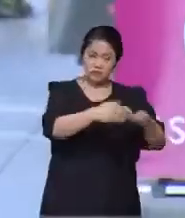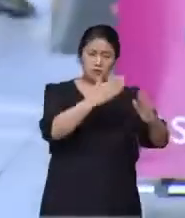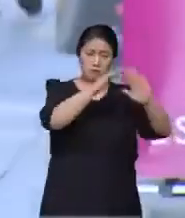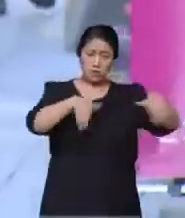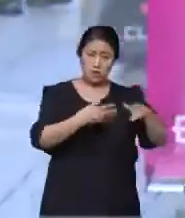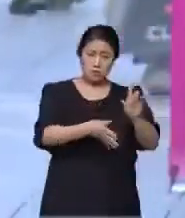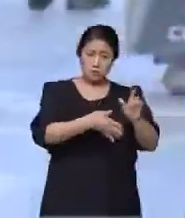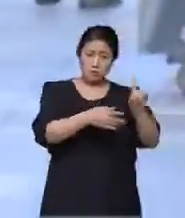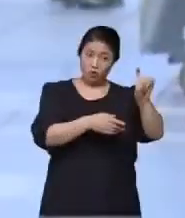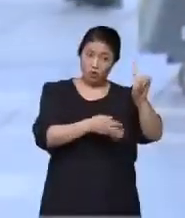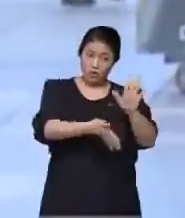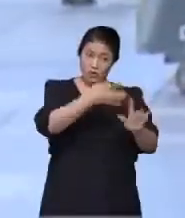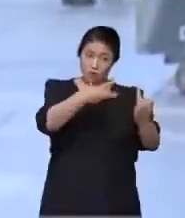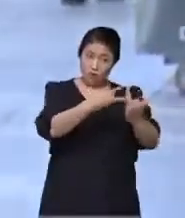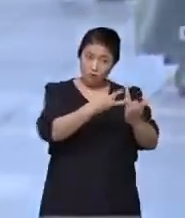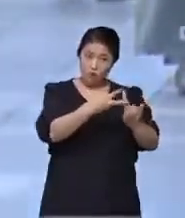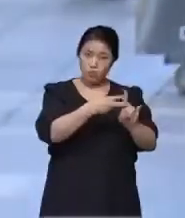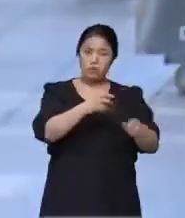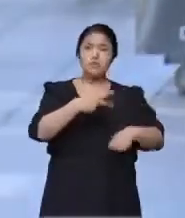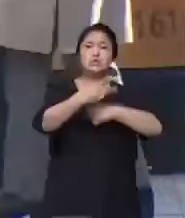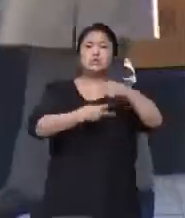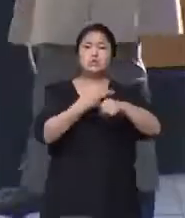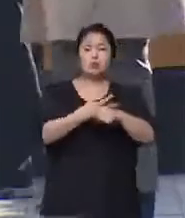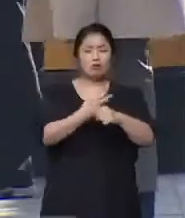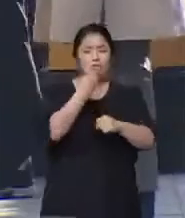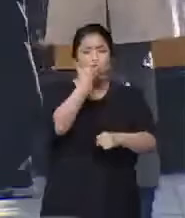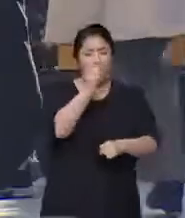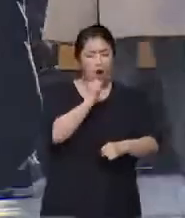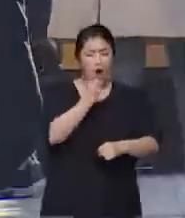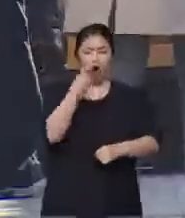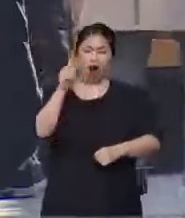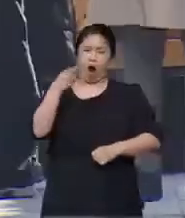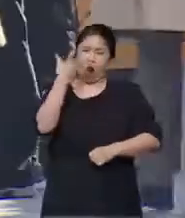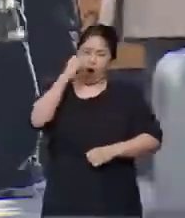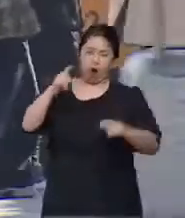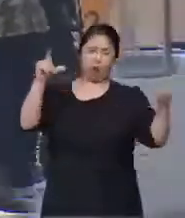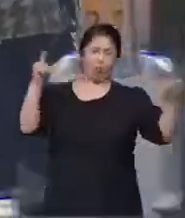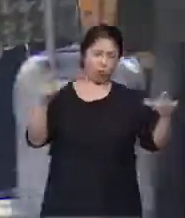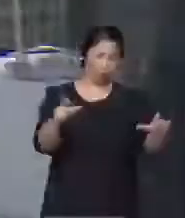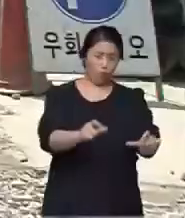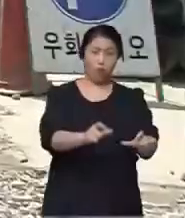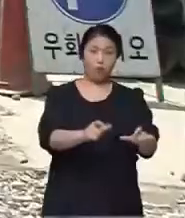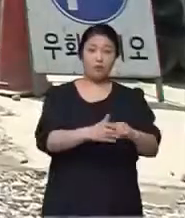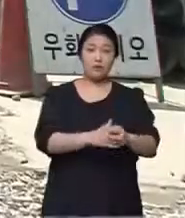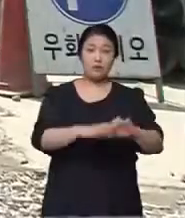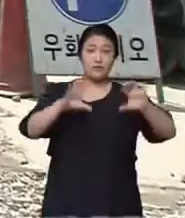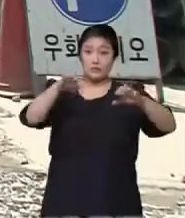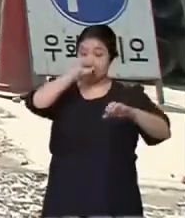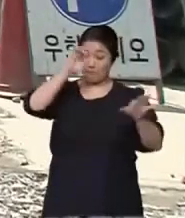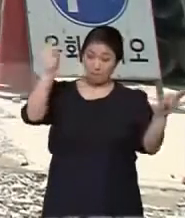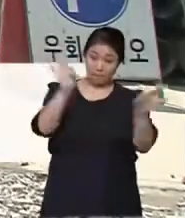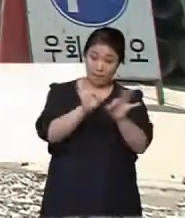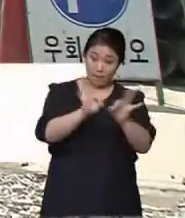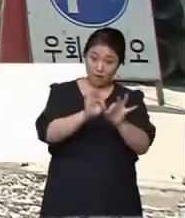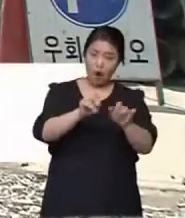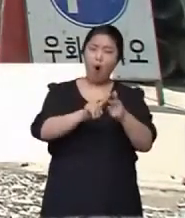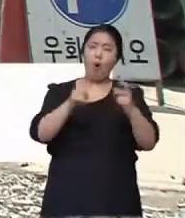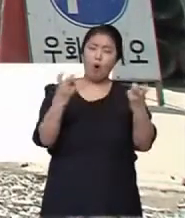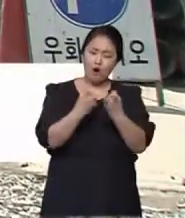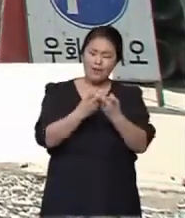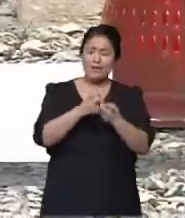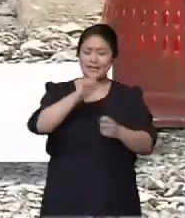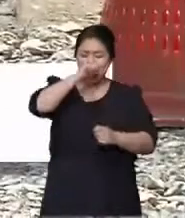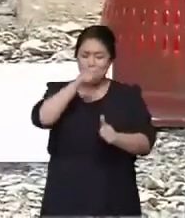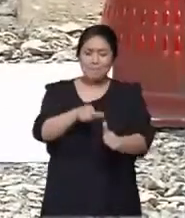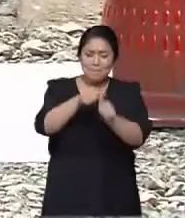전남 11개 시군의 교부세는 2년째 수십억에서 수백억 원이 줄었습니다. 국비 매칭 사업은 어떻게든